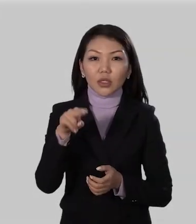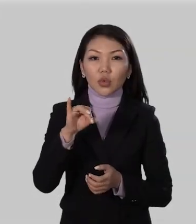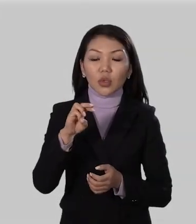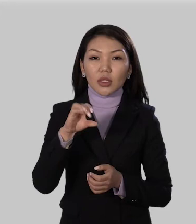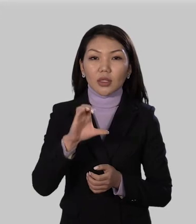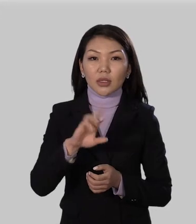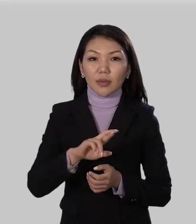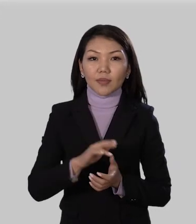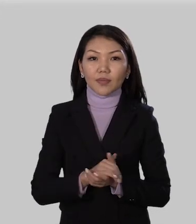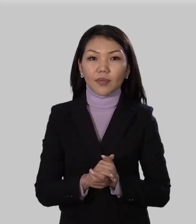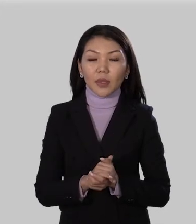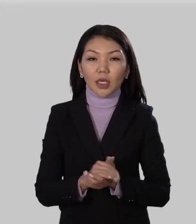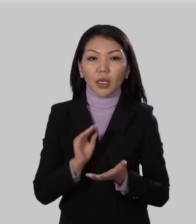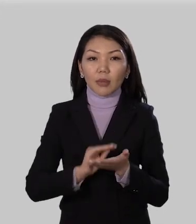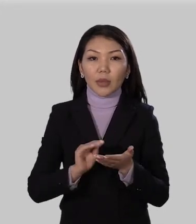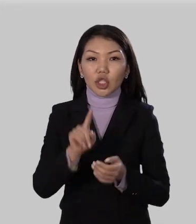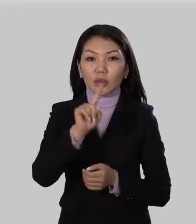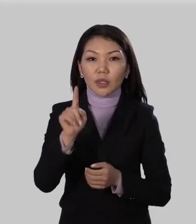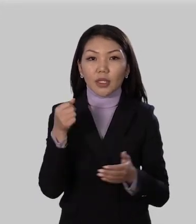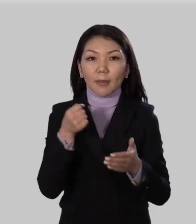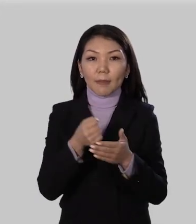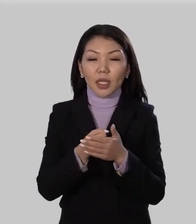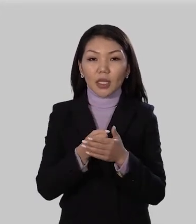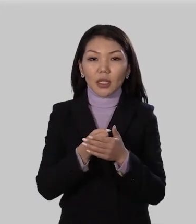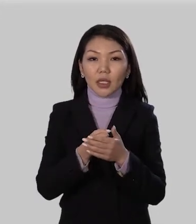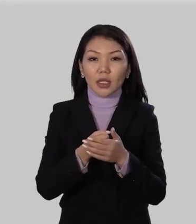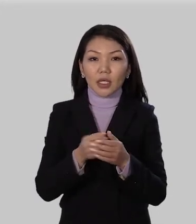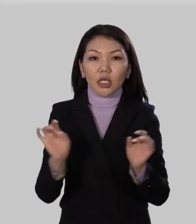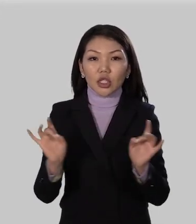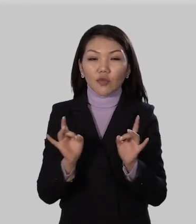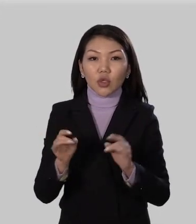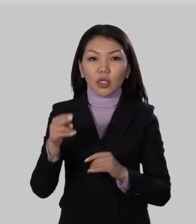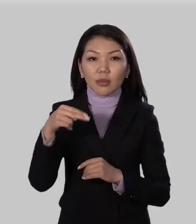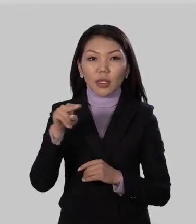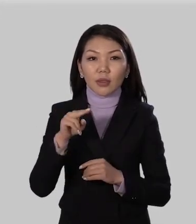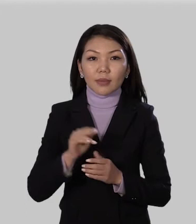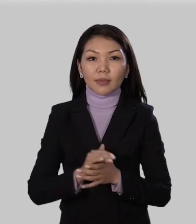Вздуется. Пишем «з» перед звонким «д».